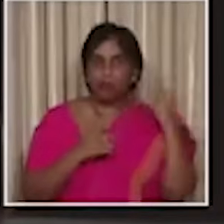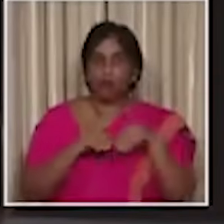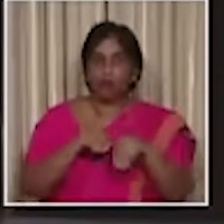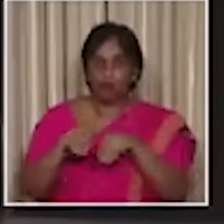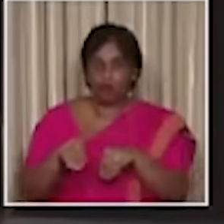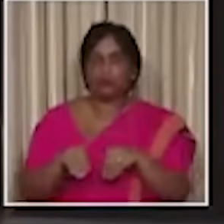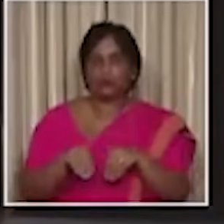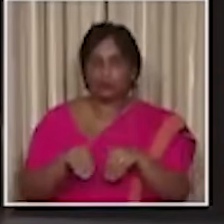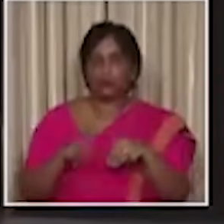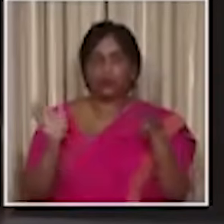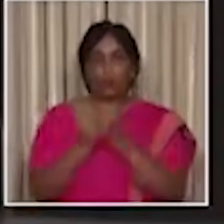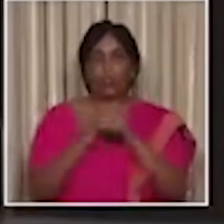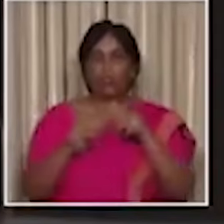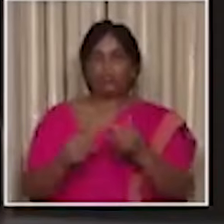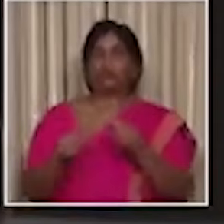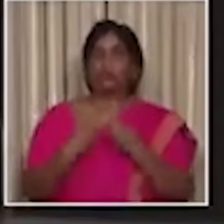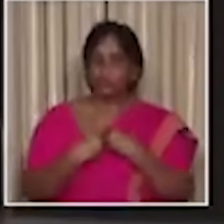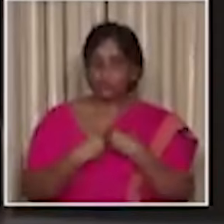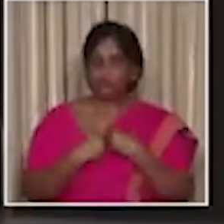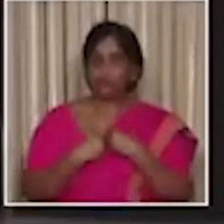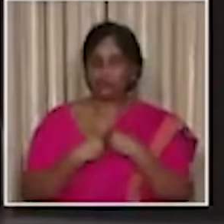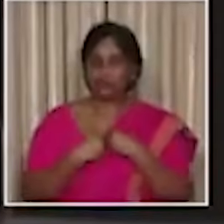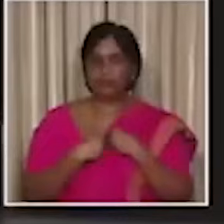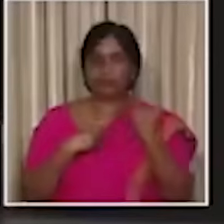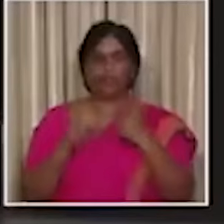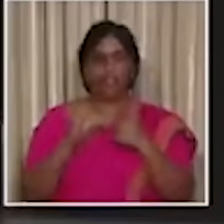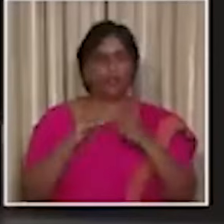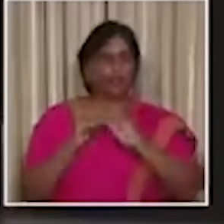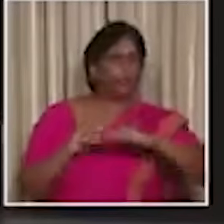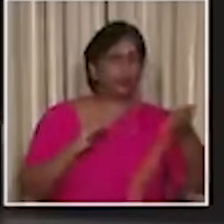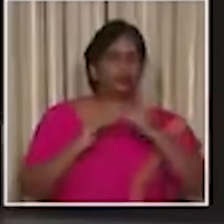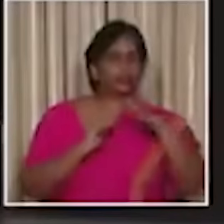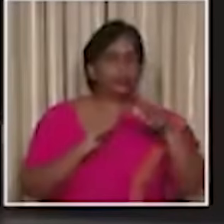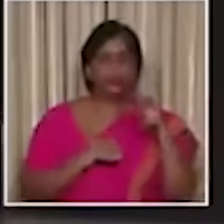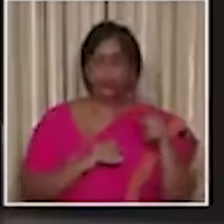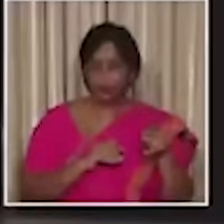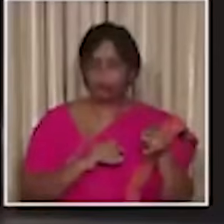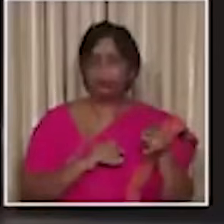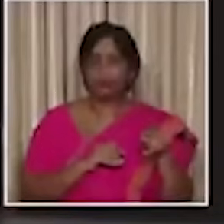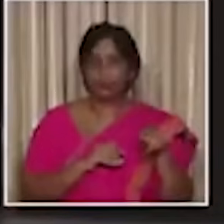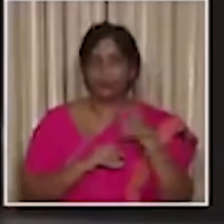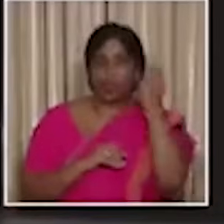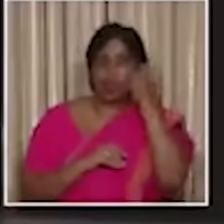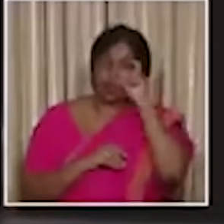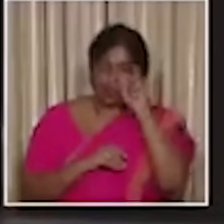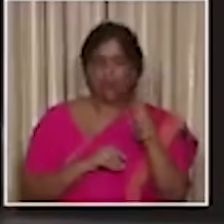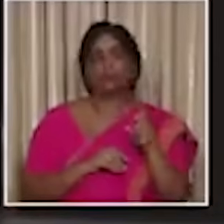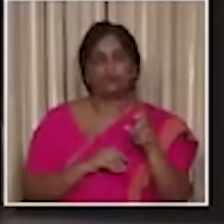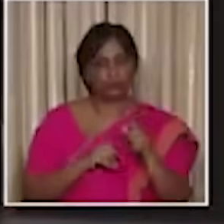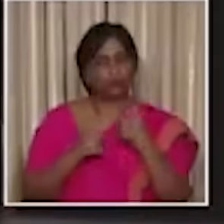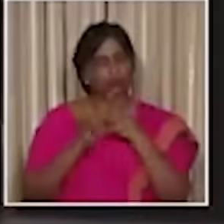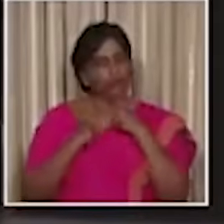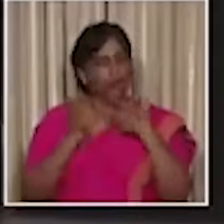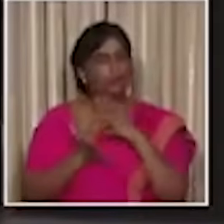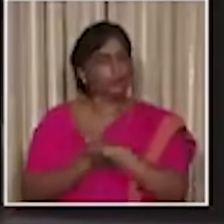මේ ඊයේ පෙරේද තමයි ආවේ ඉතින් ඒකත් එකක් අල්ලපු එක තඹුත් ඒ ගමේ ඉඳලා ඔබතුමායි ගමේනේ ඔබතුමා මේ ගැන හොයන එක ගැන බොහොම සතුටුයි